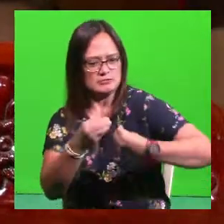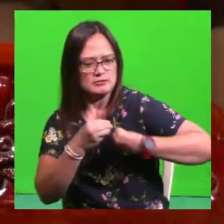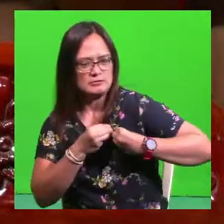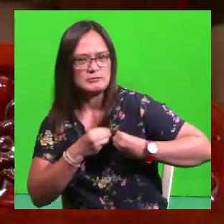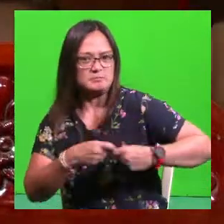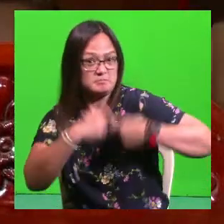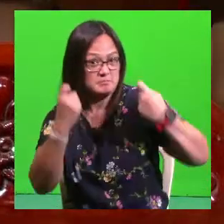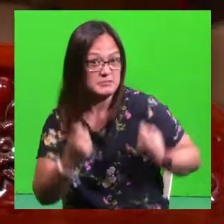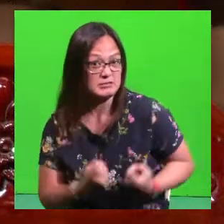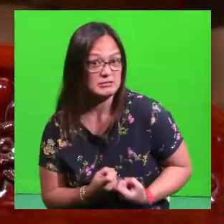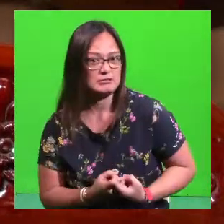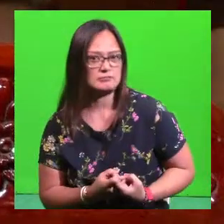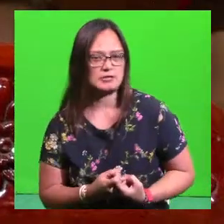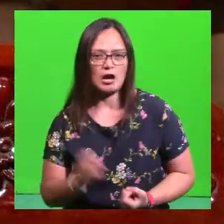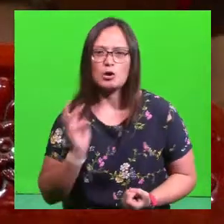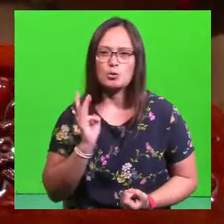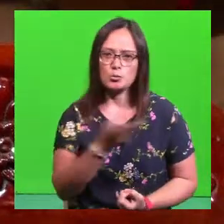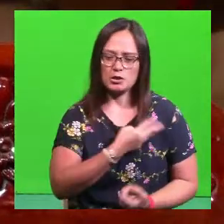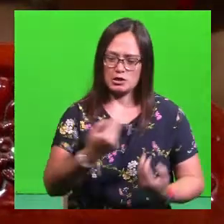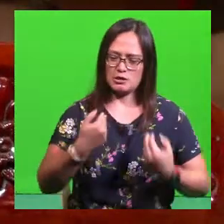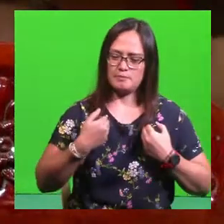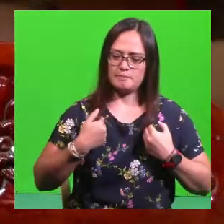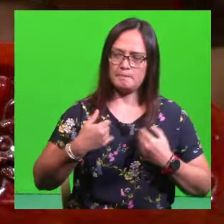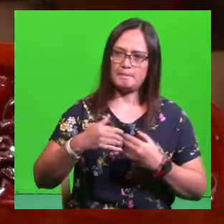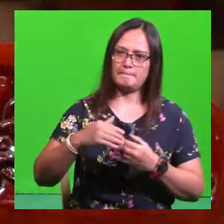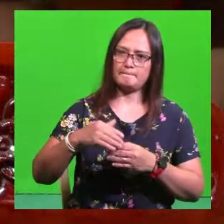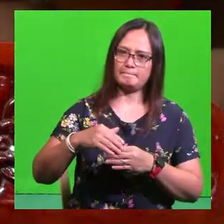God, Jesus Christ the righteous.